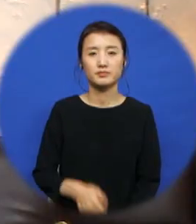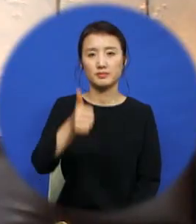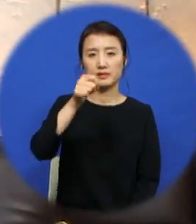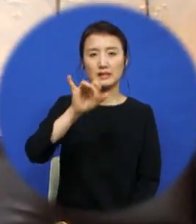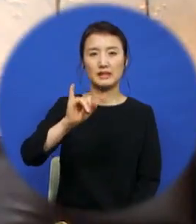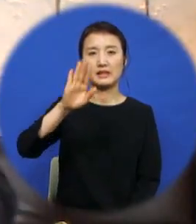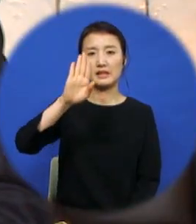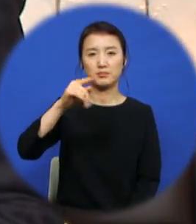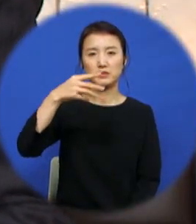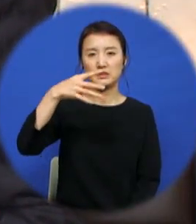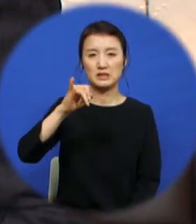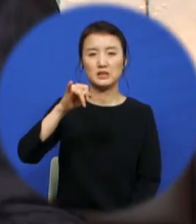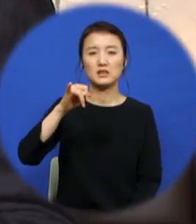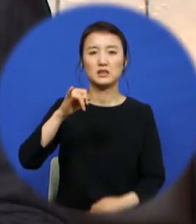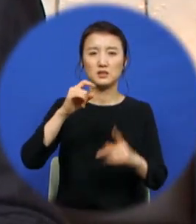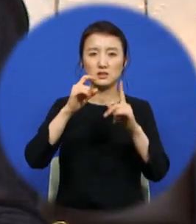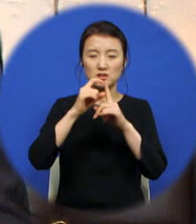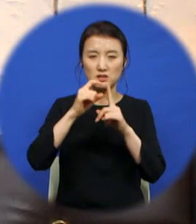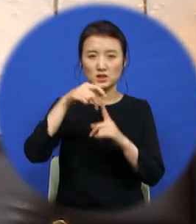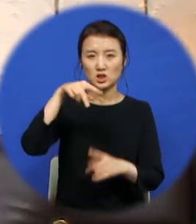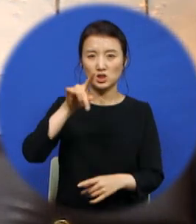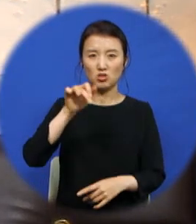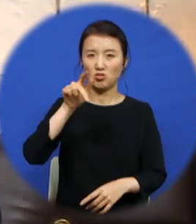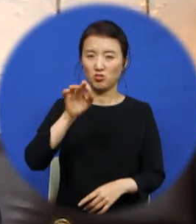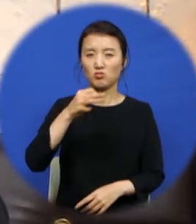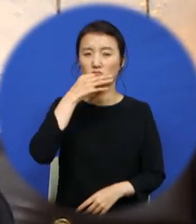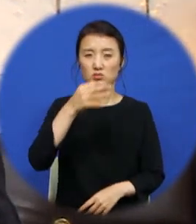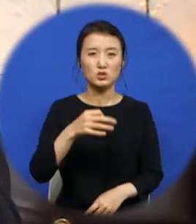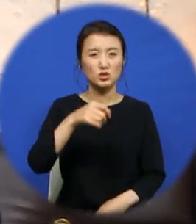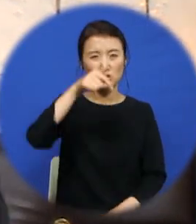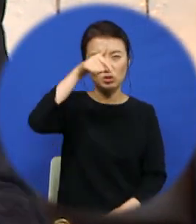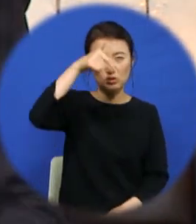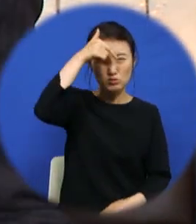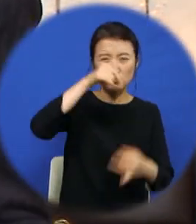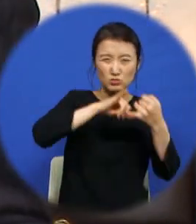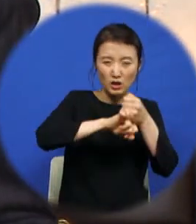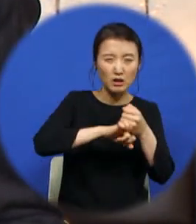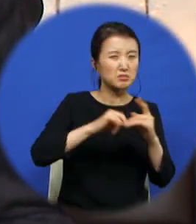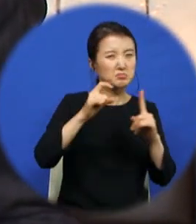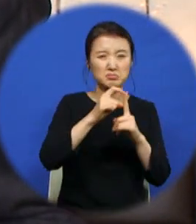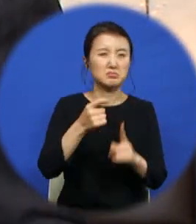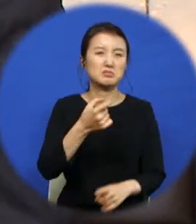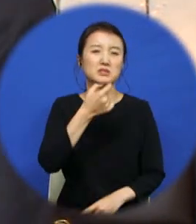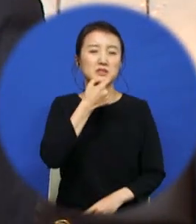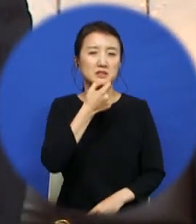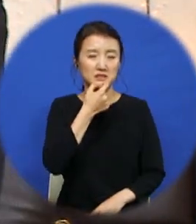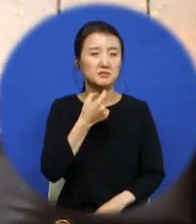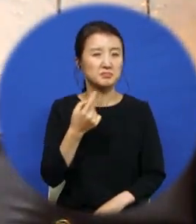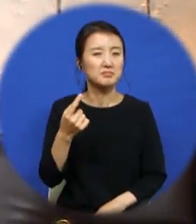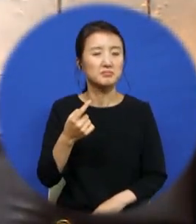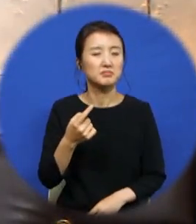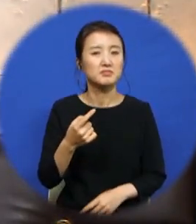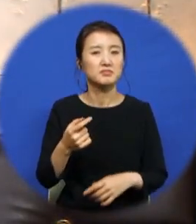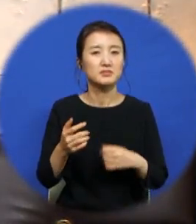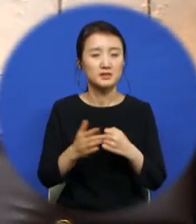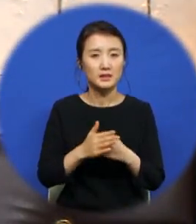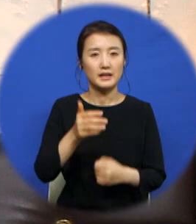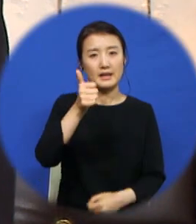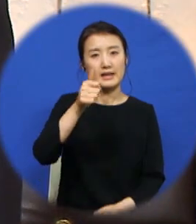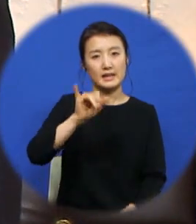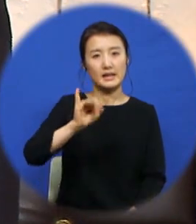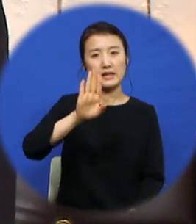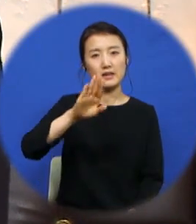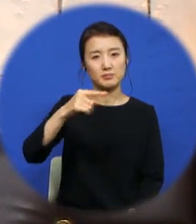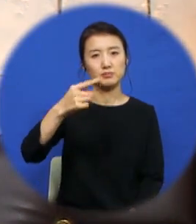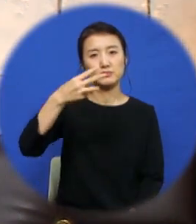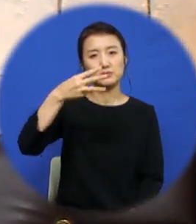나지 그 약성이 있고 신학생이 어디냐 이렇게 이야기 하는 겁니다 존심 상한다 이야기야 네 그래서 항상 히브리 성경을 어떻게